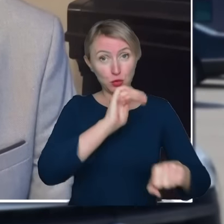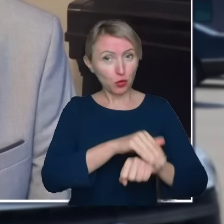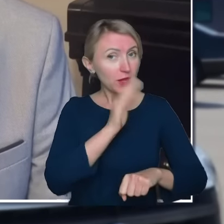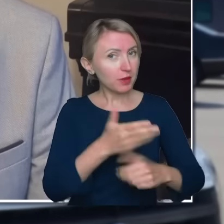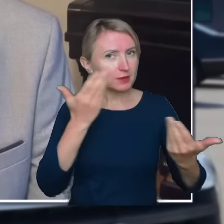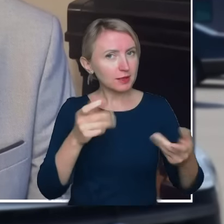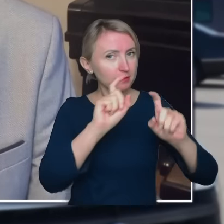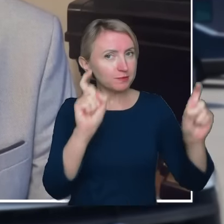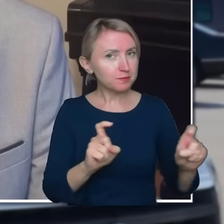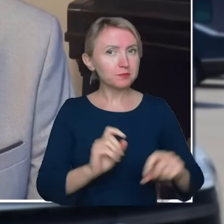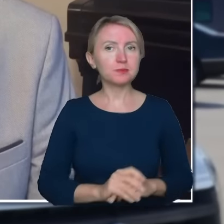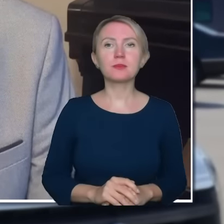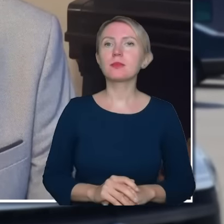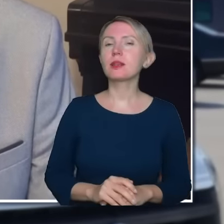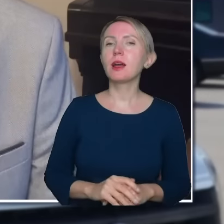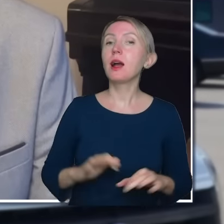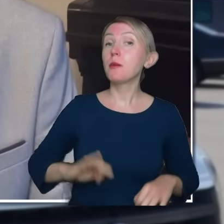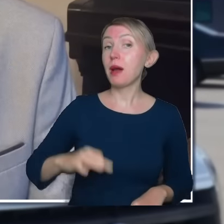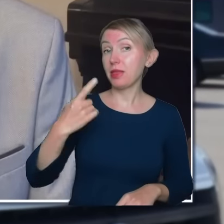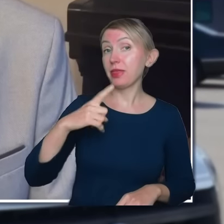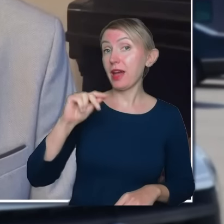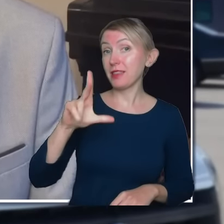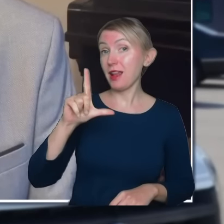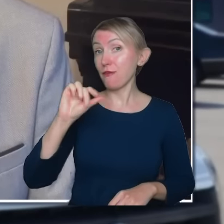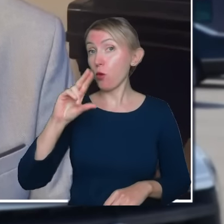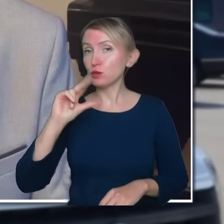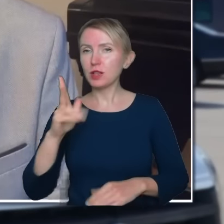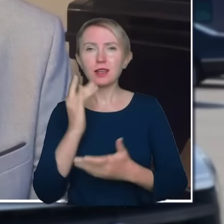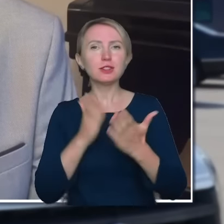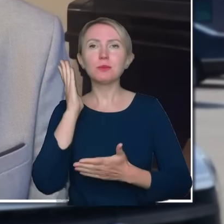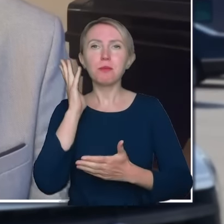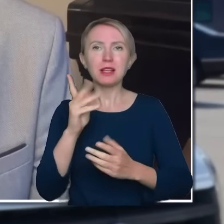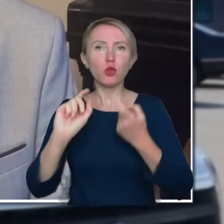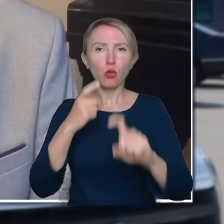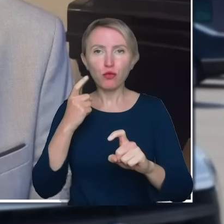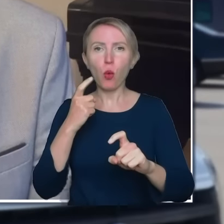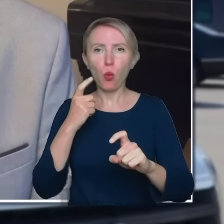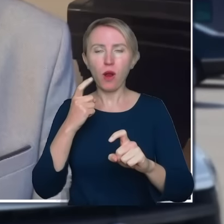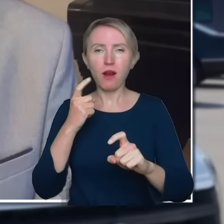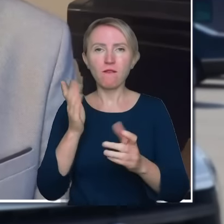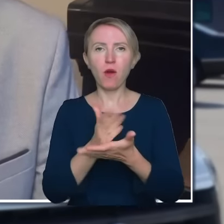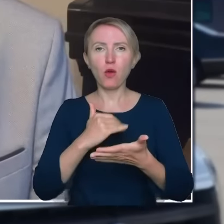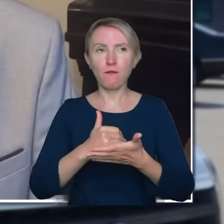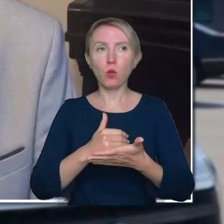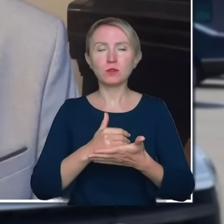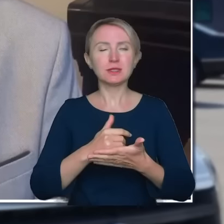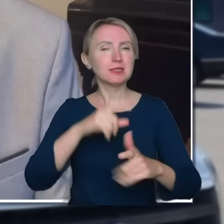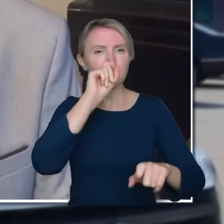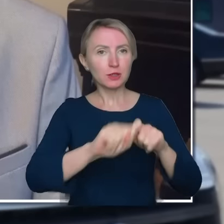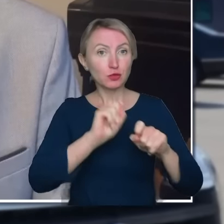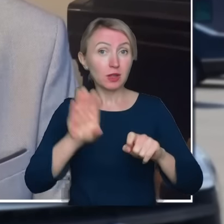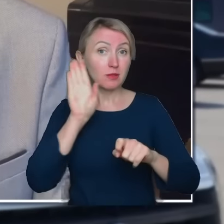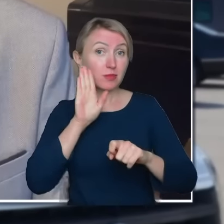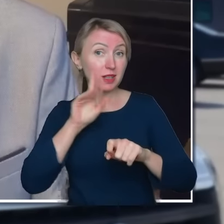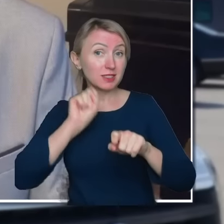pytanie, czy pan Daniel Woźniak, jeżeli byłby tylko odwołany z funkcji wojewódzkiego inspektora, to czy pozostanie dalej w